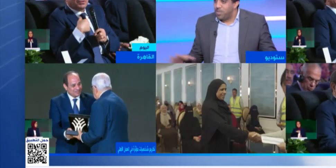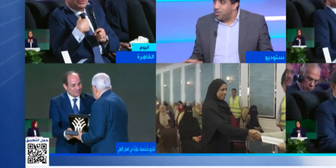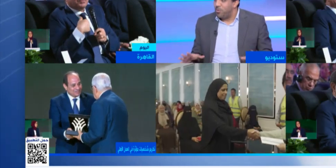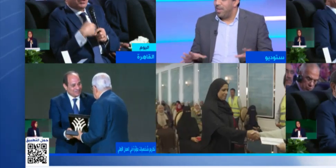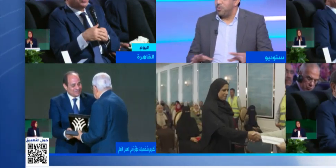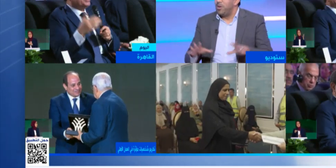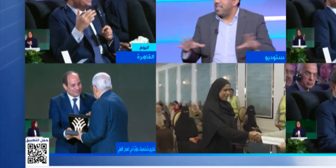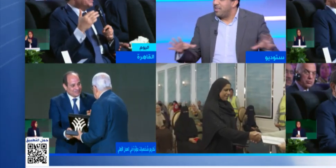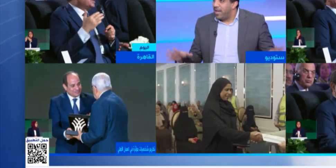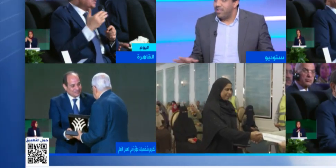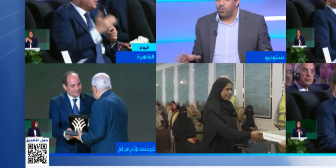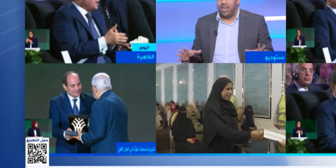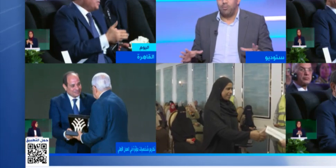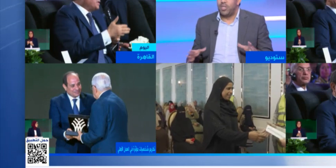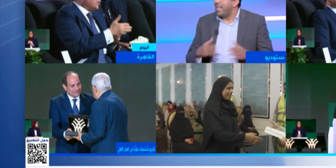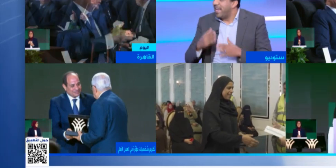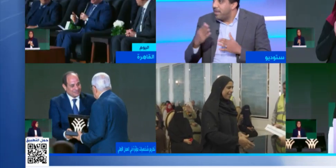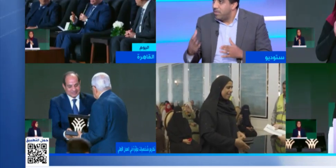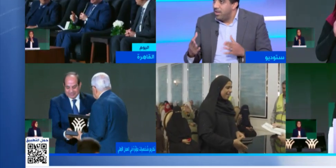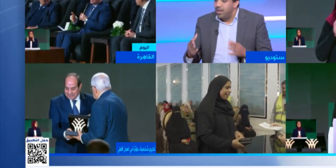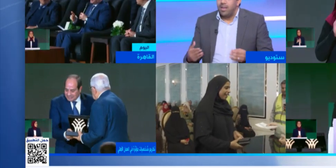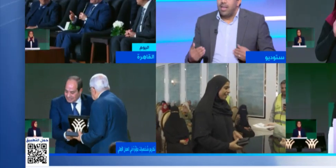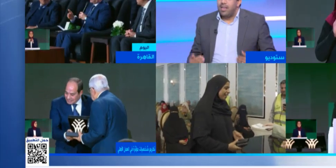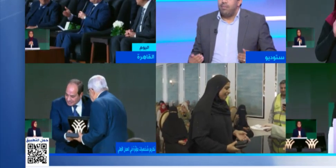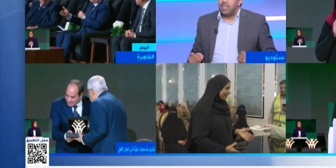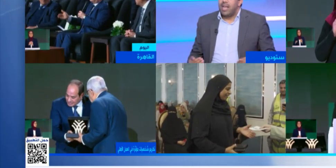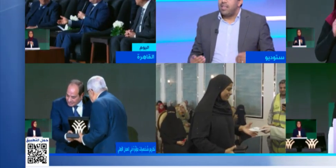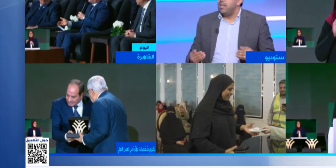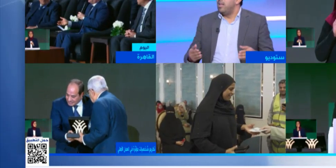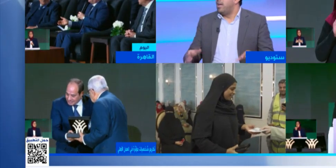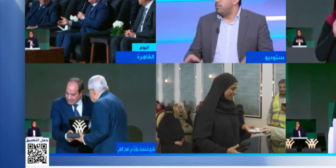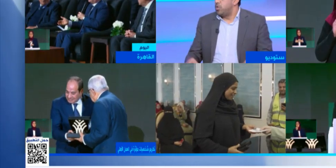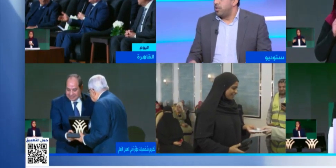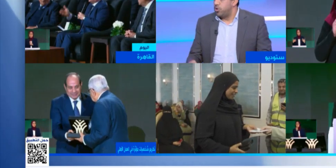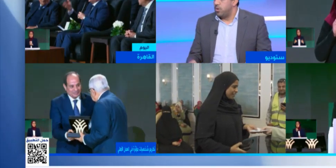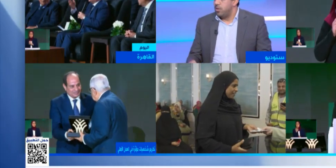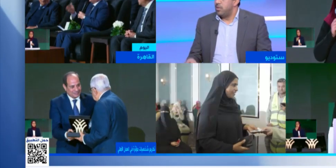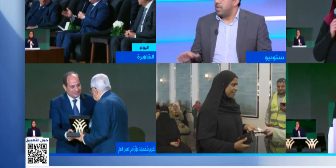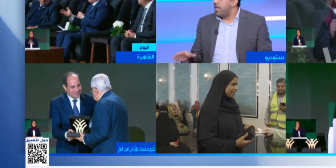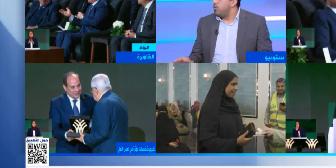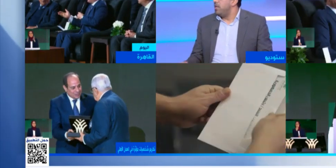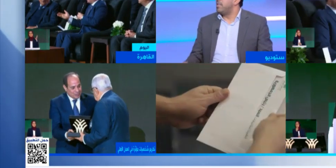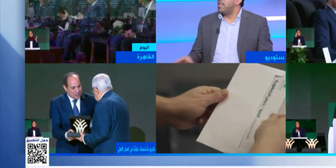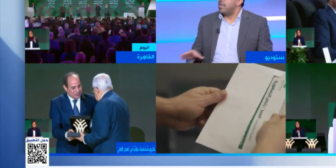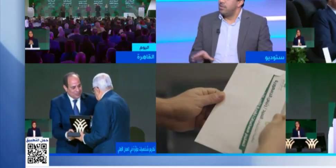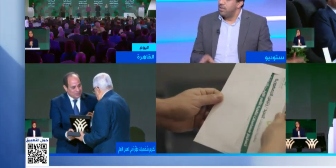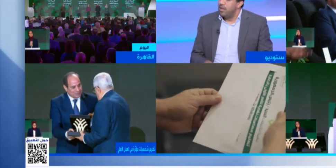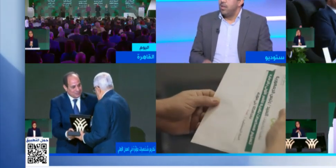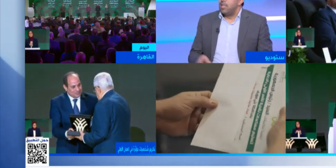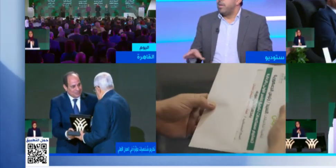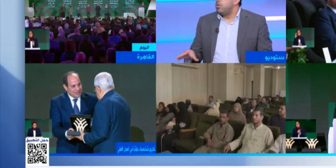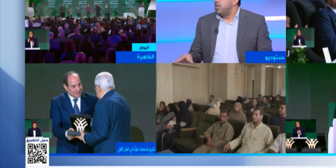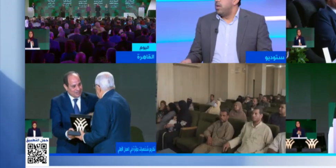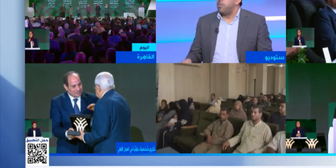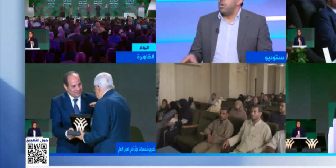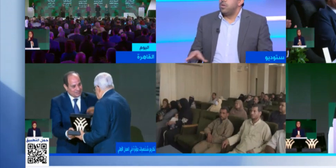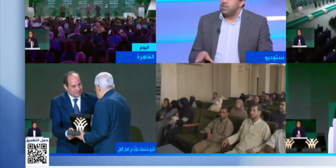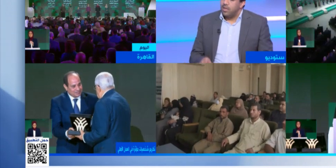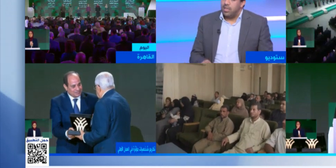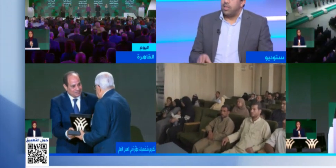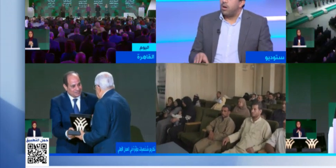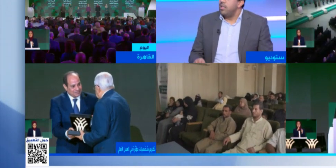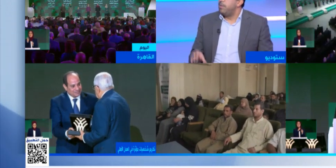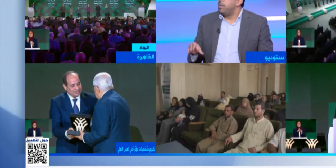مستوى الترابيزات وعلى مستوى الاجتماعات وعلى مستوى الكلام الى مساحة تانية على مستوى الشغل، تبادل للداتا، تبادل